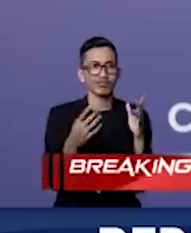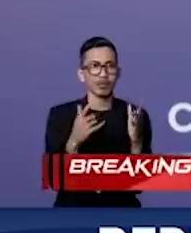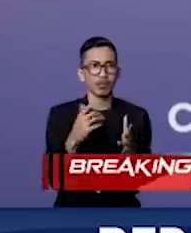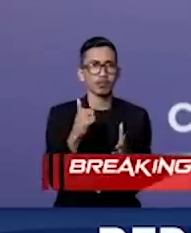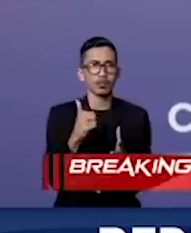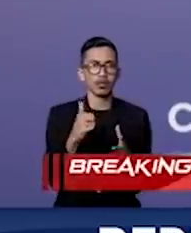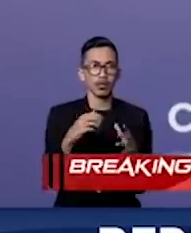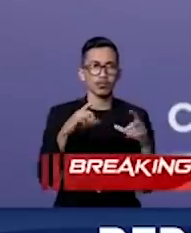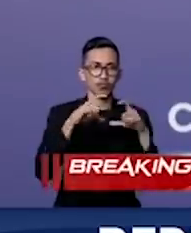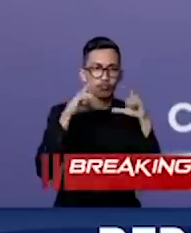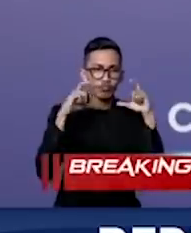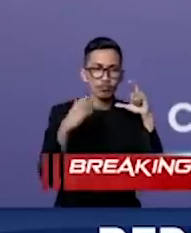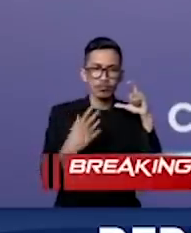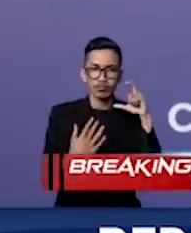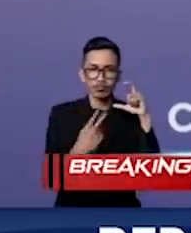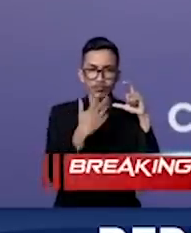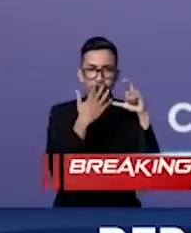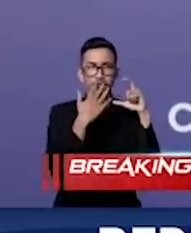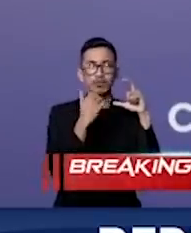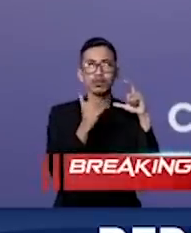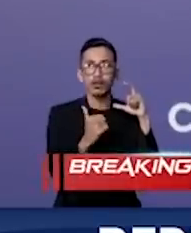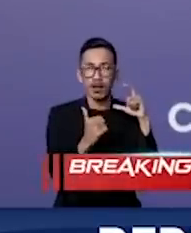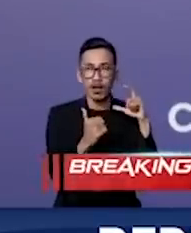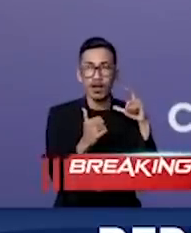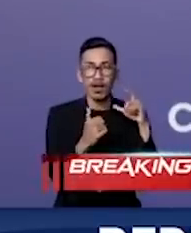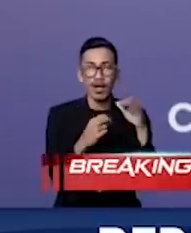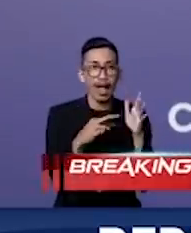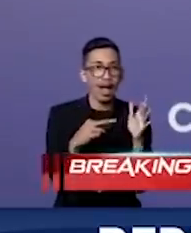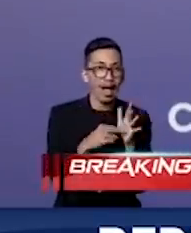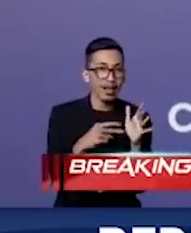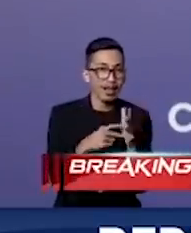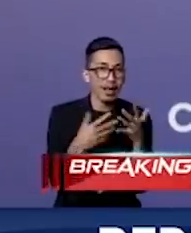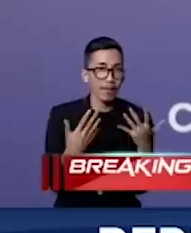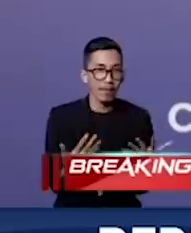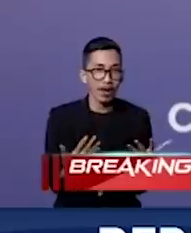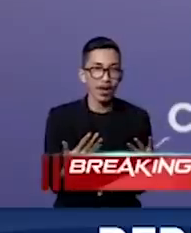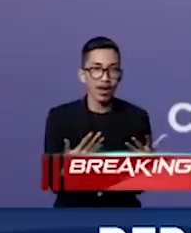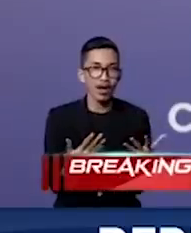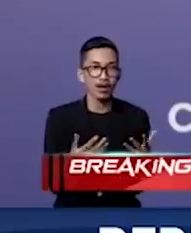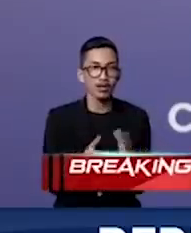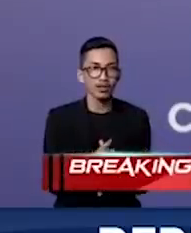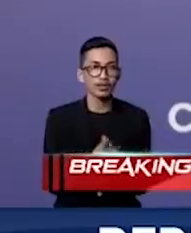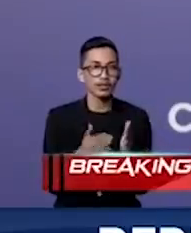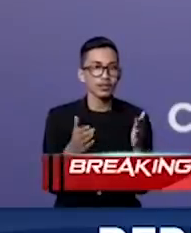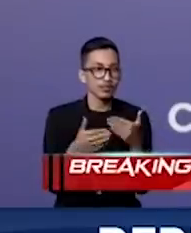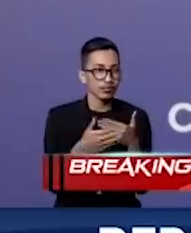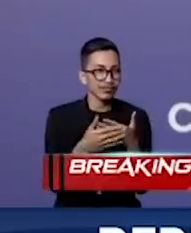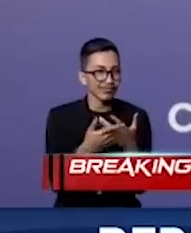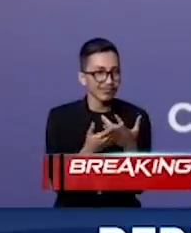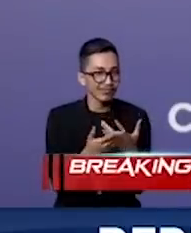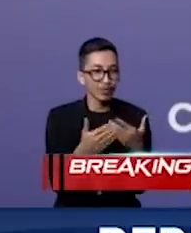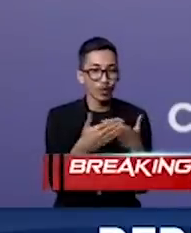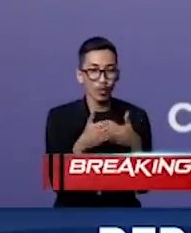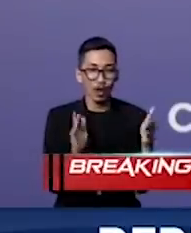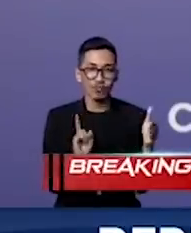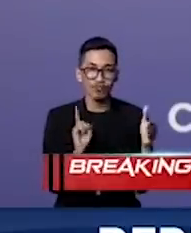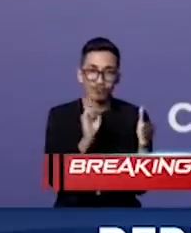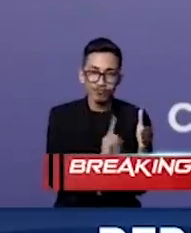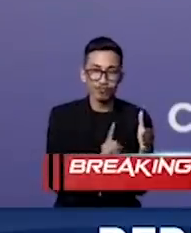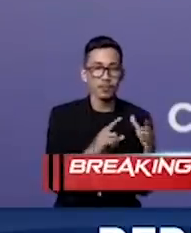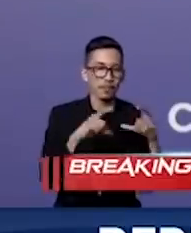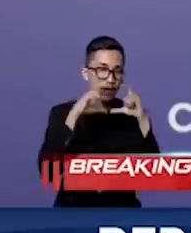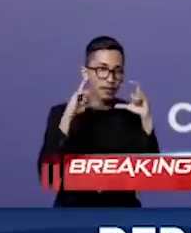tetap bisa mencium bau asap itu oleh karena itu kuncinya adalah gunakan masker gunakan yang